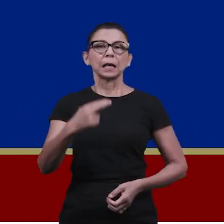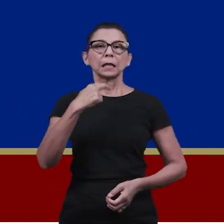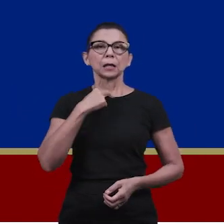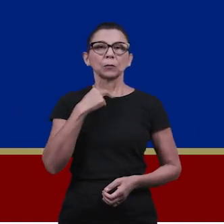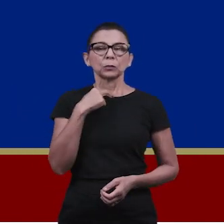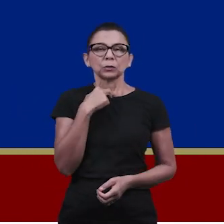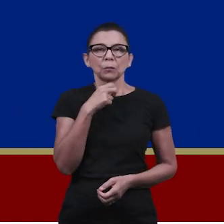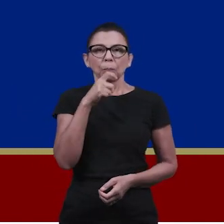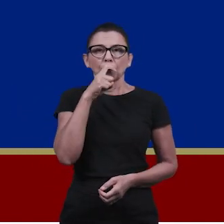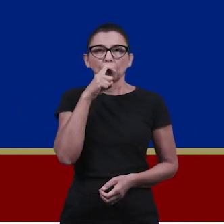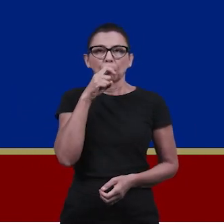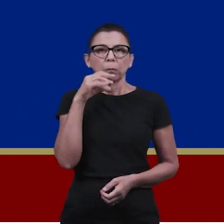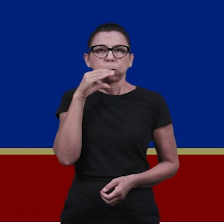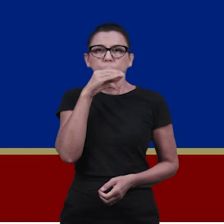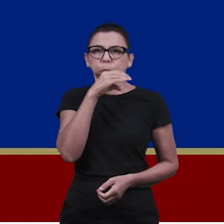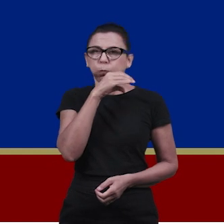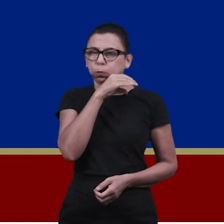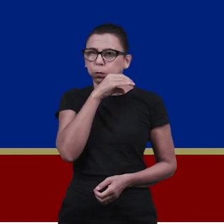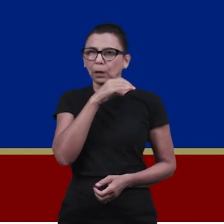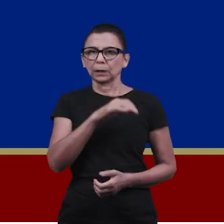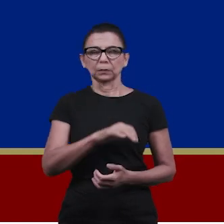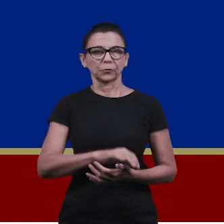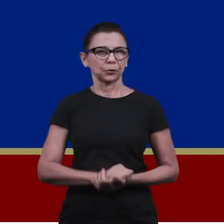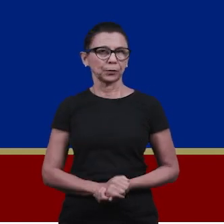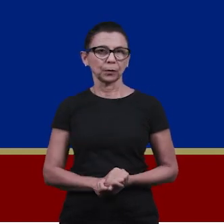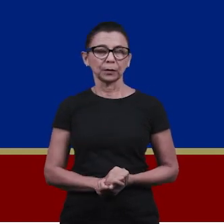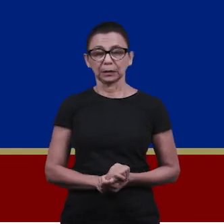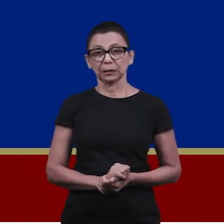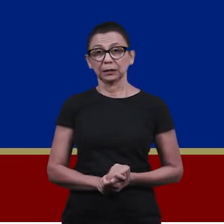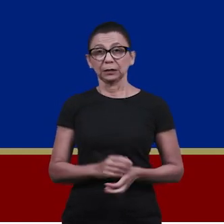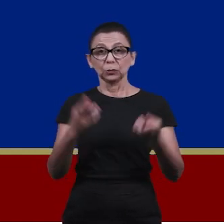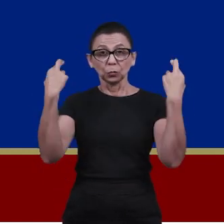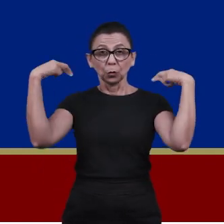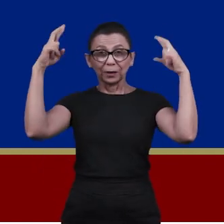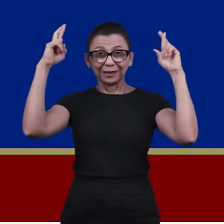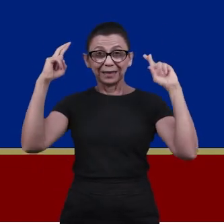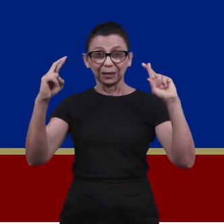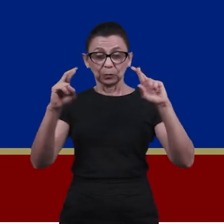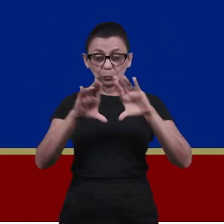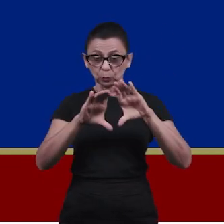la tête avec les pieds et l'intérieur.